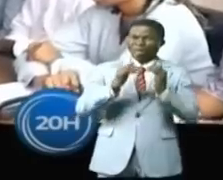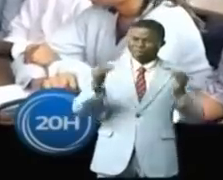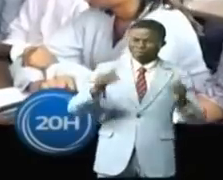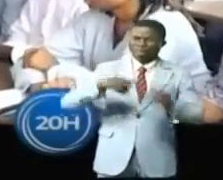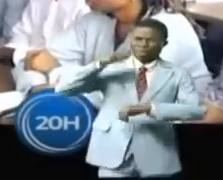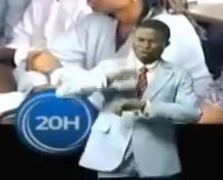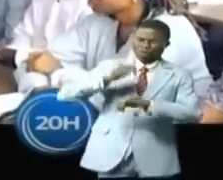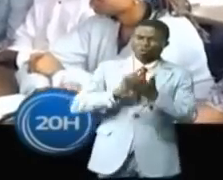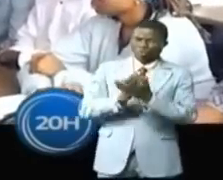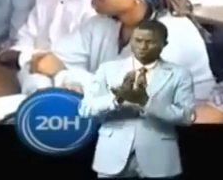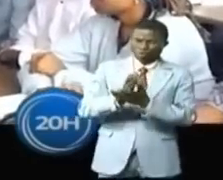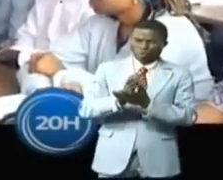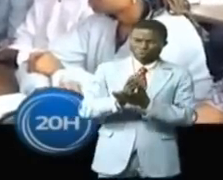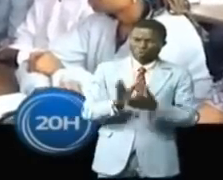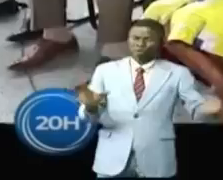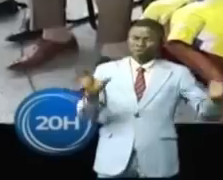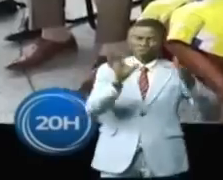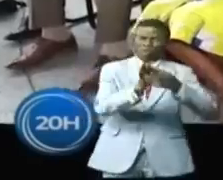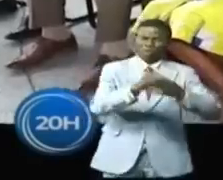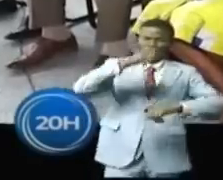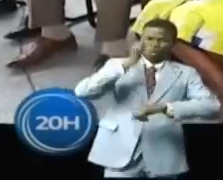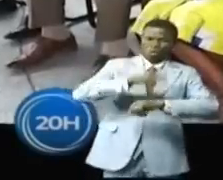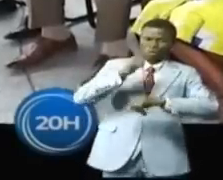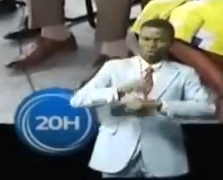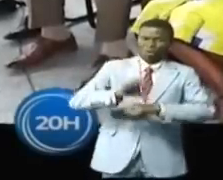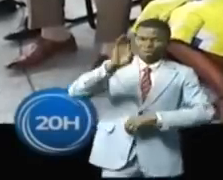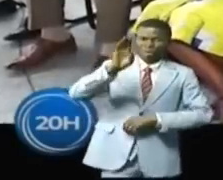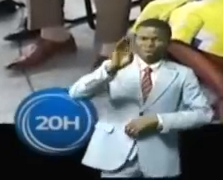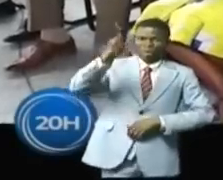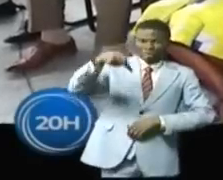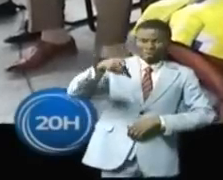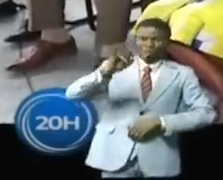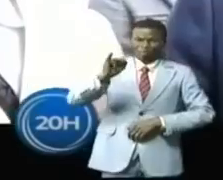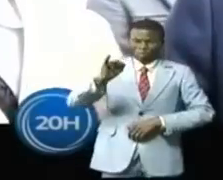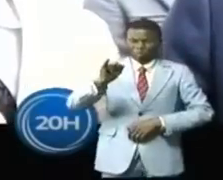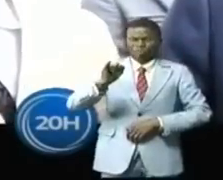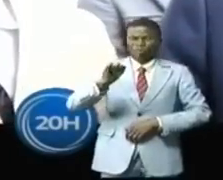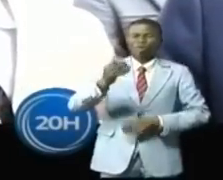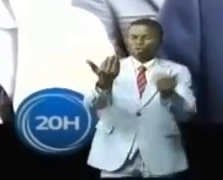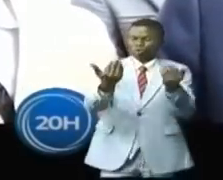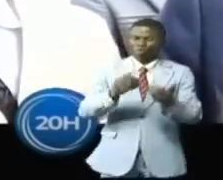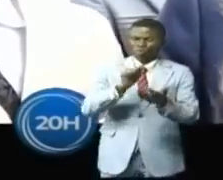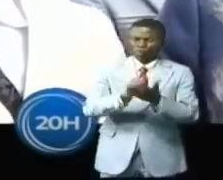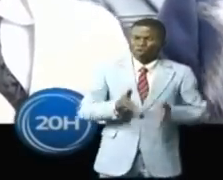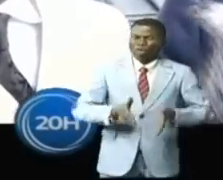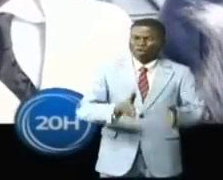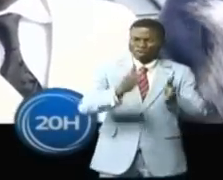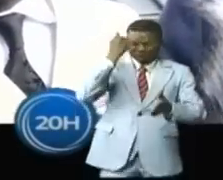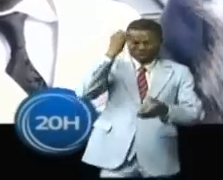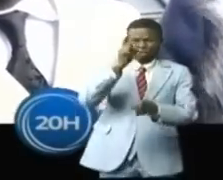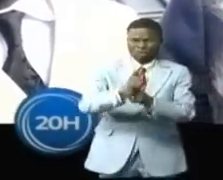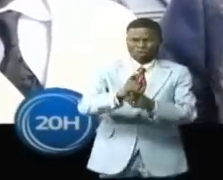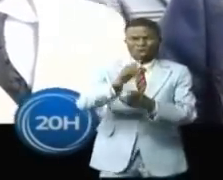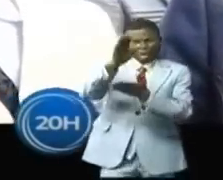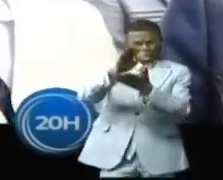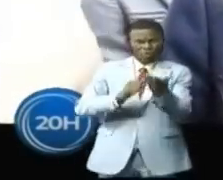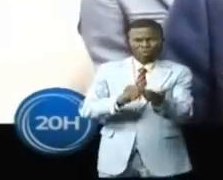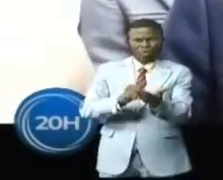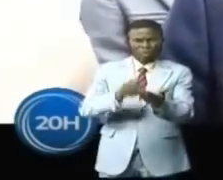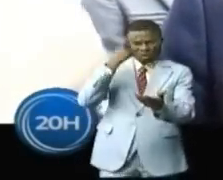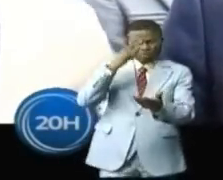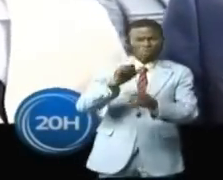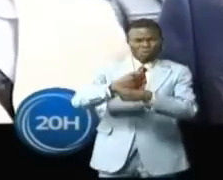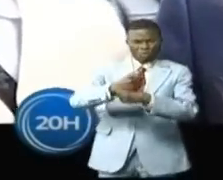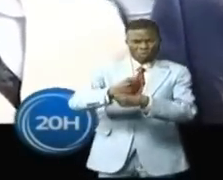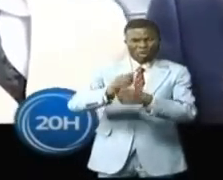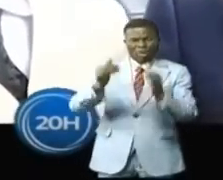justice, jointe à la justice pénale internationale. C'est cela la voie à suivre pour nous